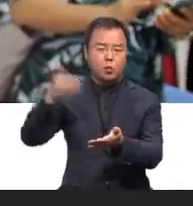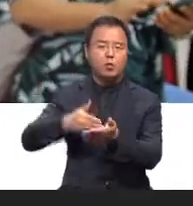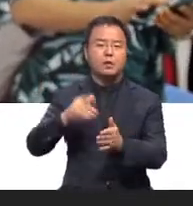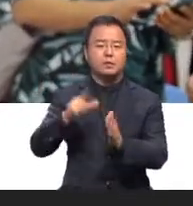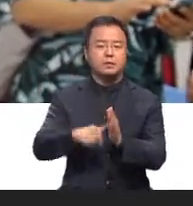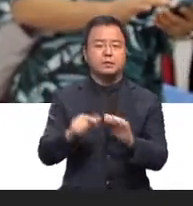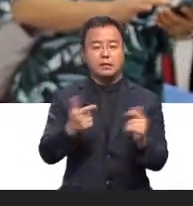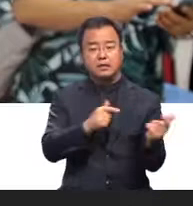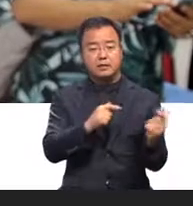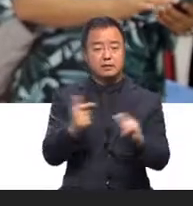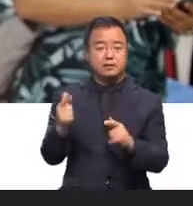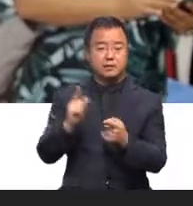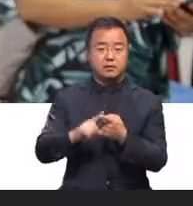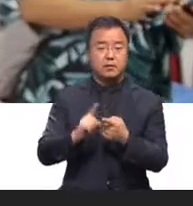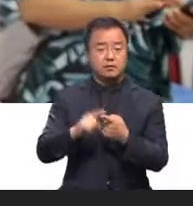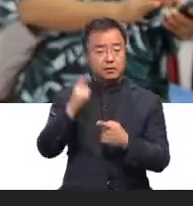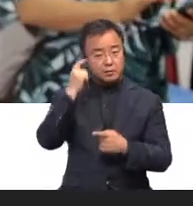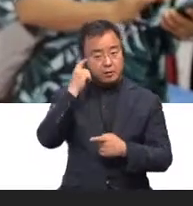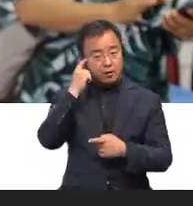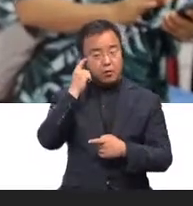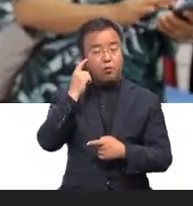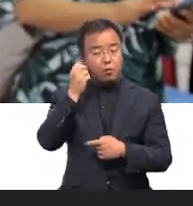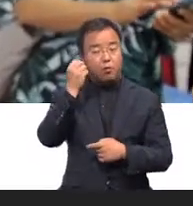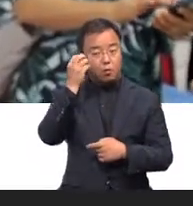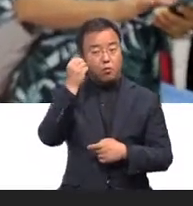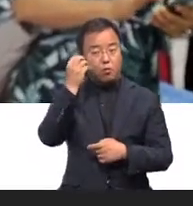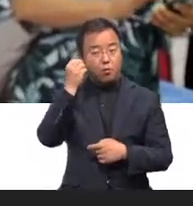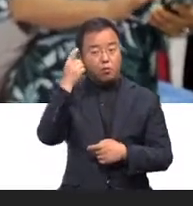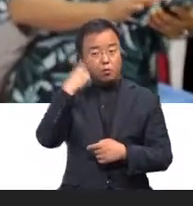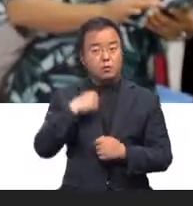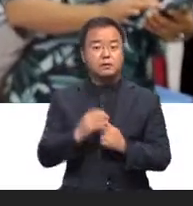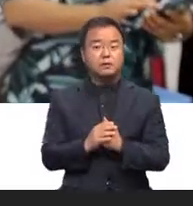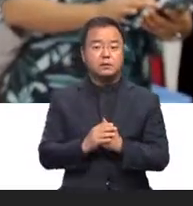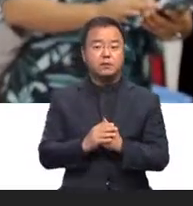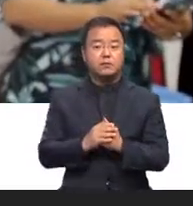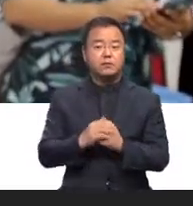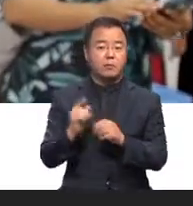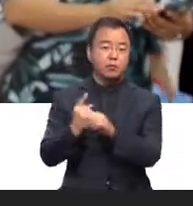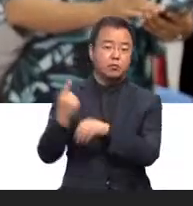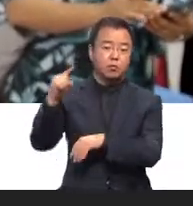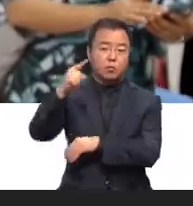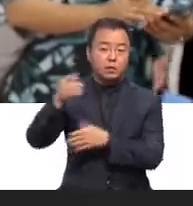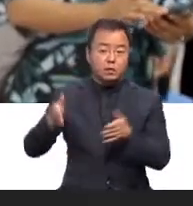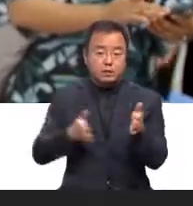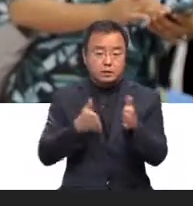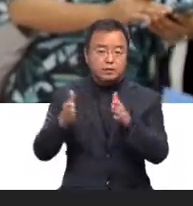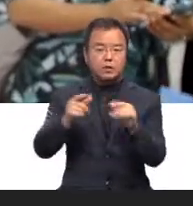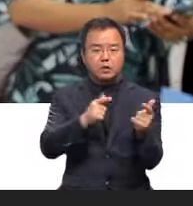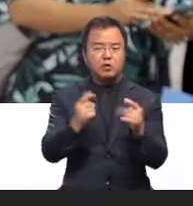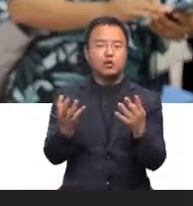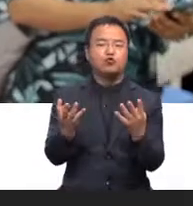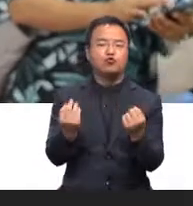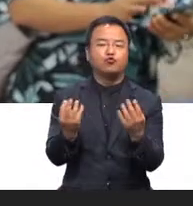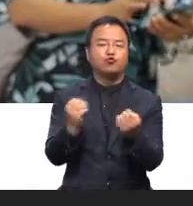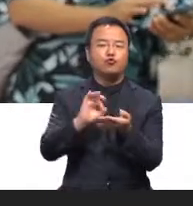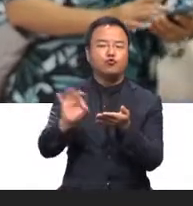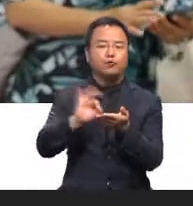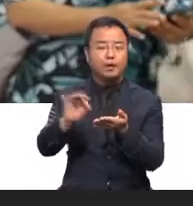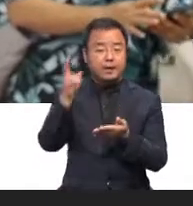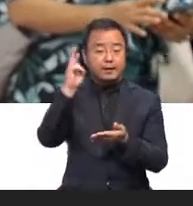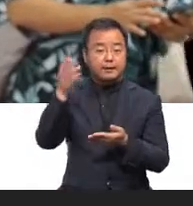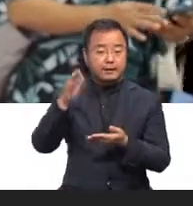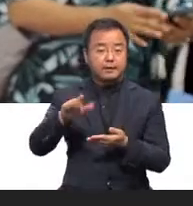같은 것들에 대해서 고려하는 것도 참 신기했고 또 저 궤도를 계산하는데 여러 가지 수학이 있을 텐데 그런 것들에 대해서도